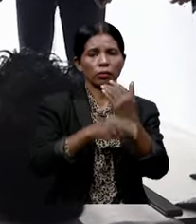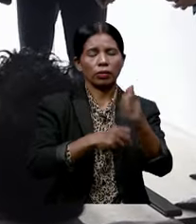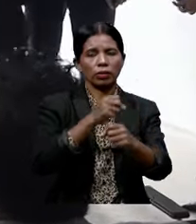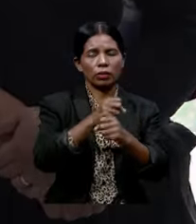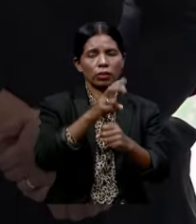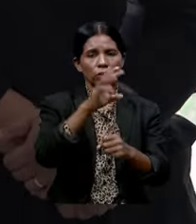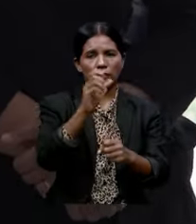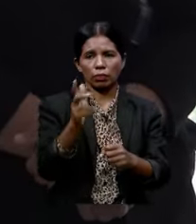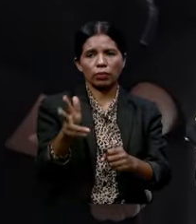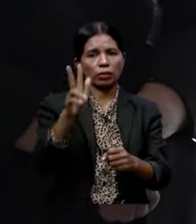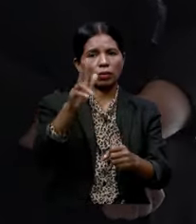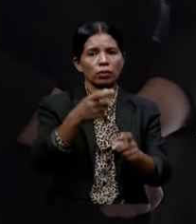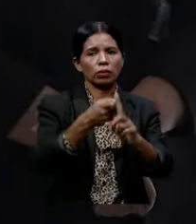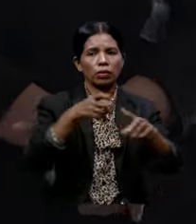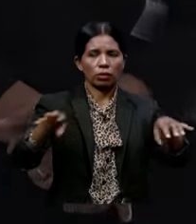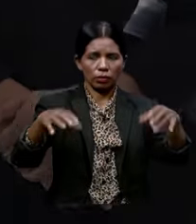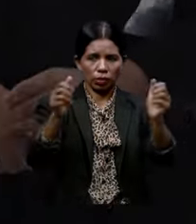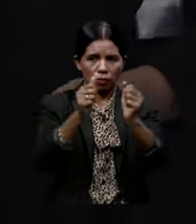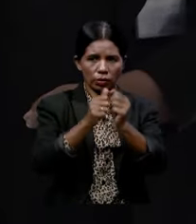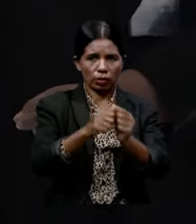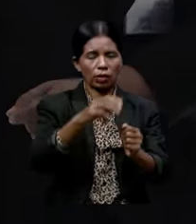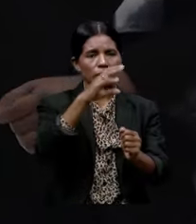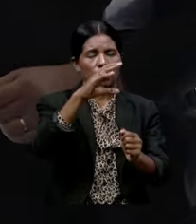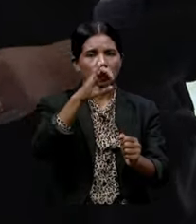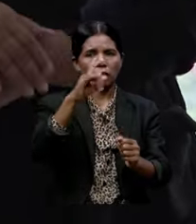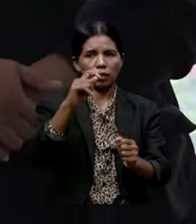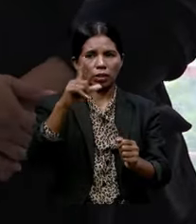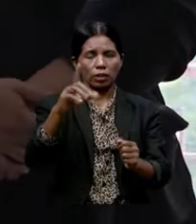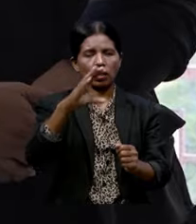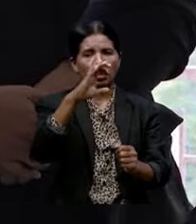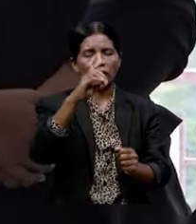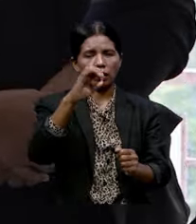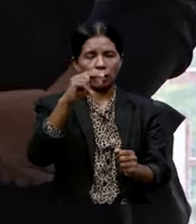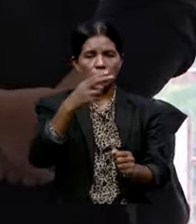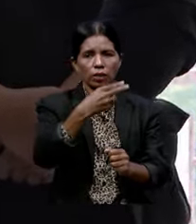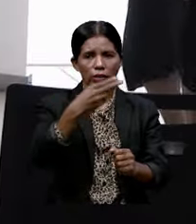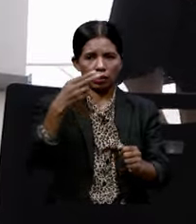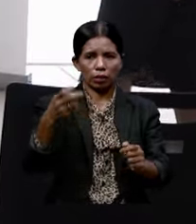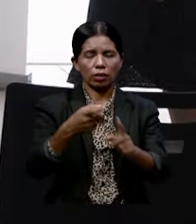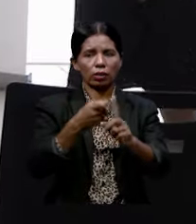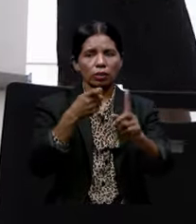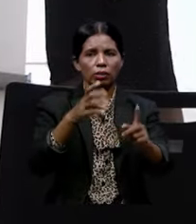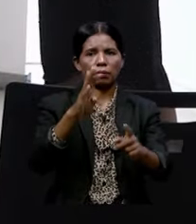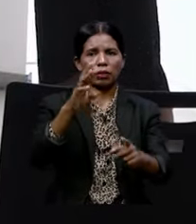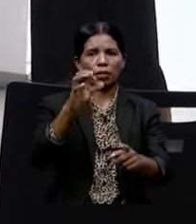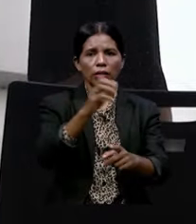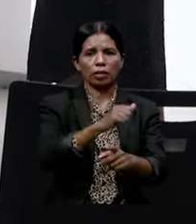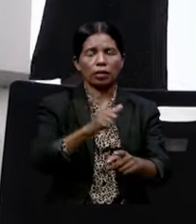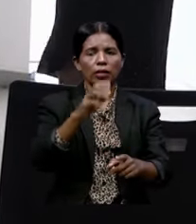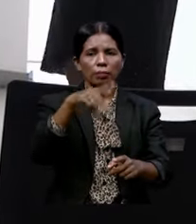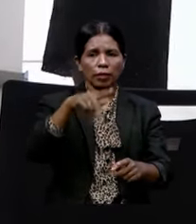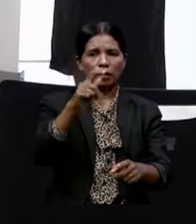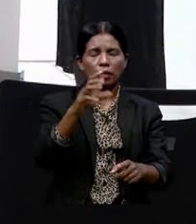resintolu lihusi servisu amutuk entre CCTL ho Kadin Indonesia lihusi Kadin Manggarai Barat no PT